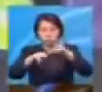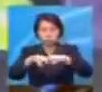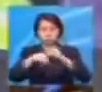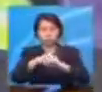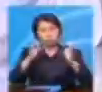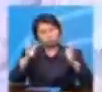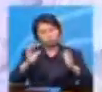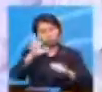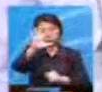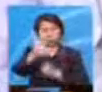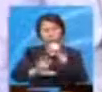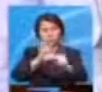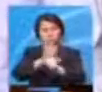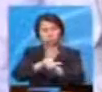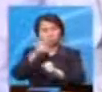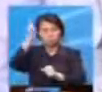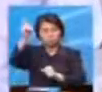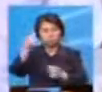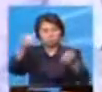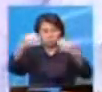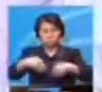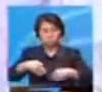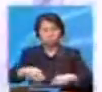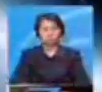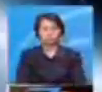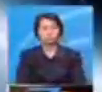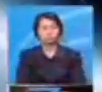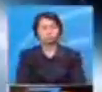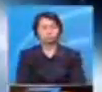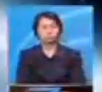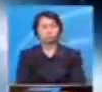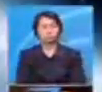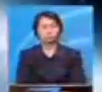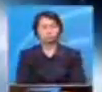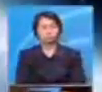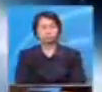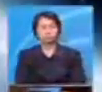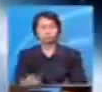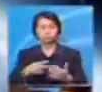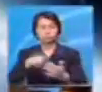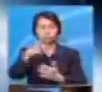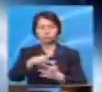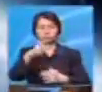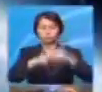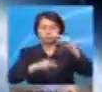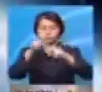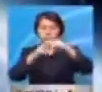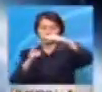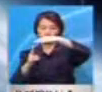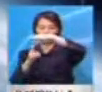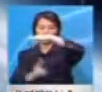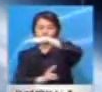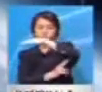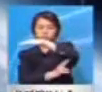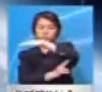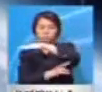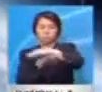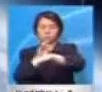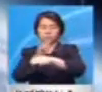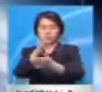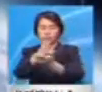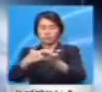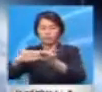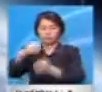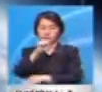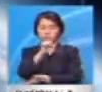dalam tempoh l tahun akan datang projek pembinaan jambatan batang lupar di bahagian